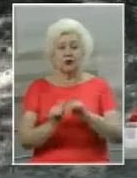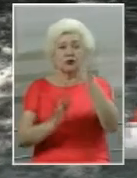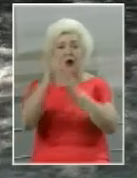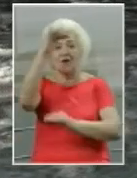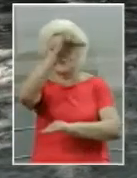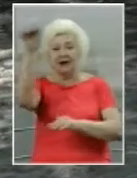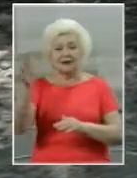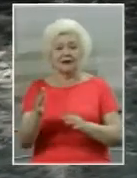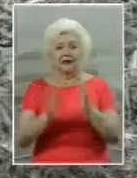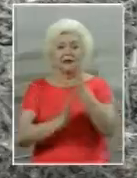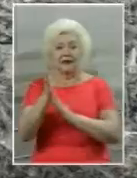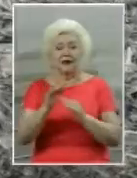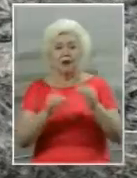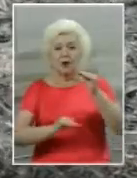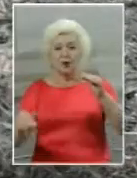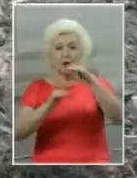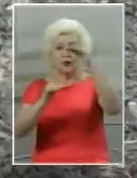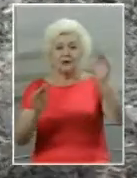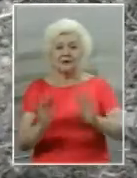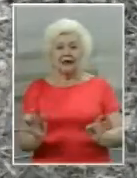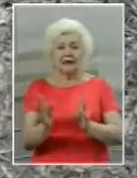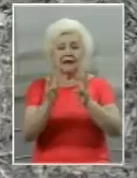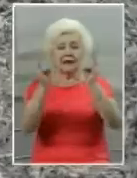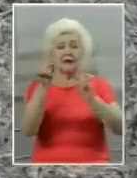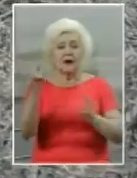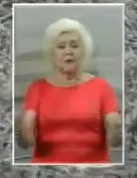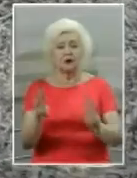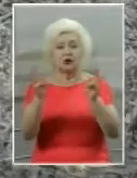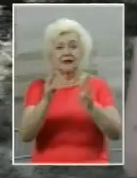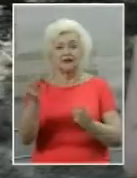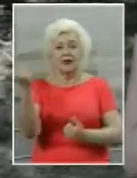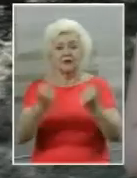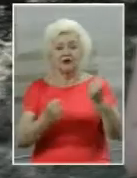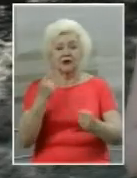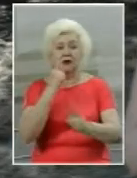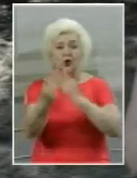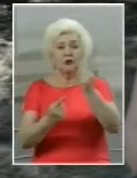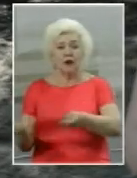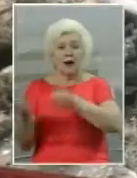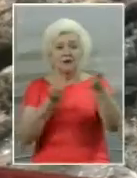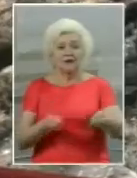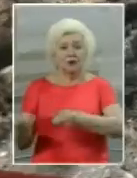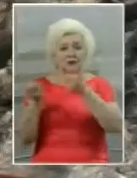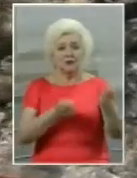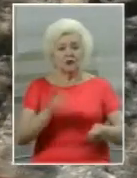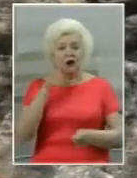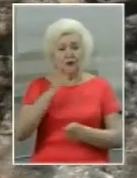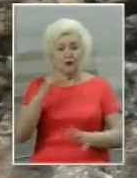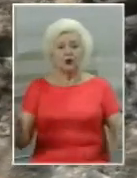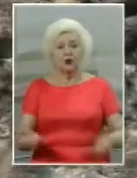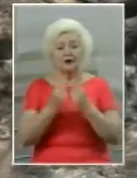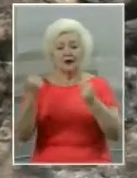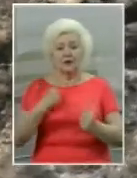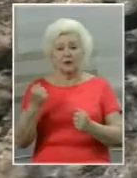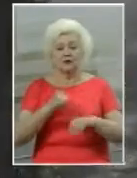дерев цілі, а от сухостій і досі тліє. Тому пожежні машини одна за одною привозять сюди воду. Рятувальники та військові